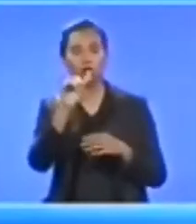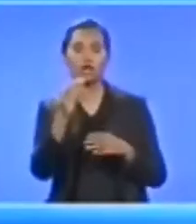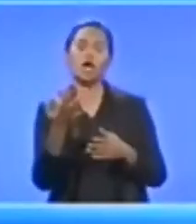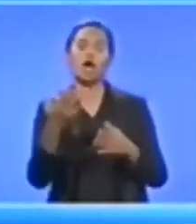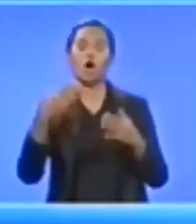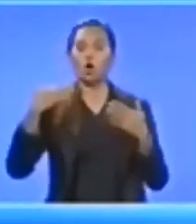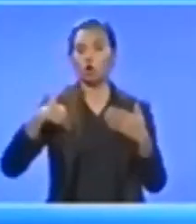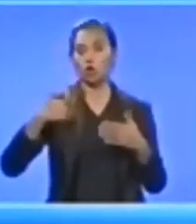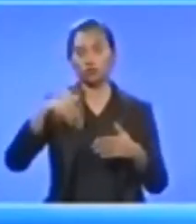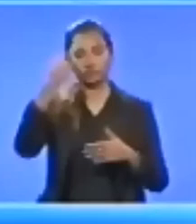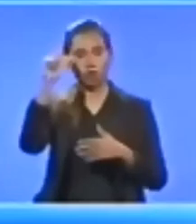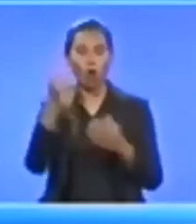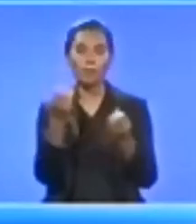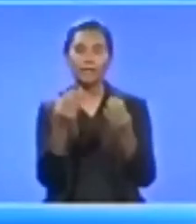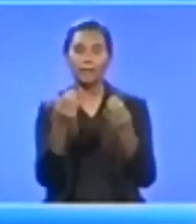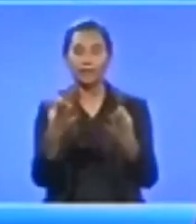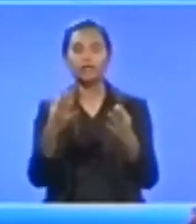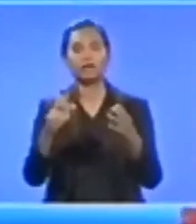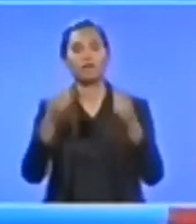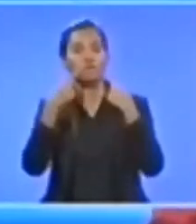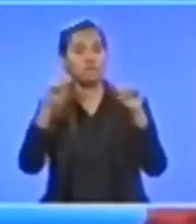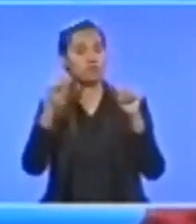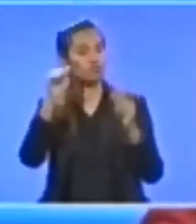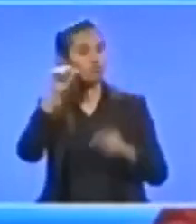bersaing di persada antarabangsa.